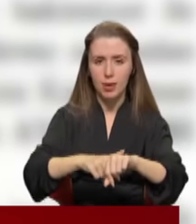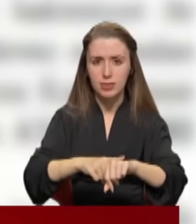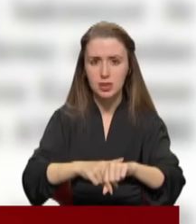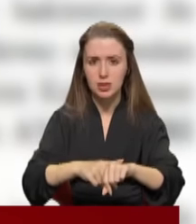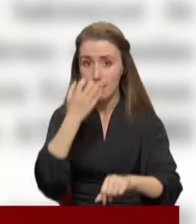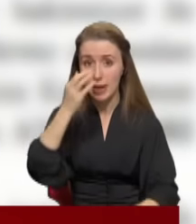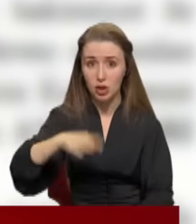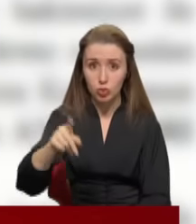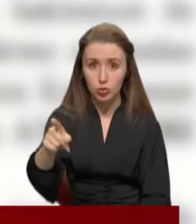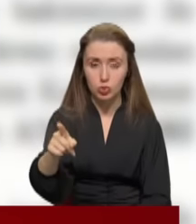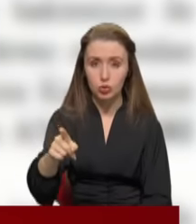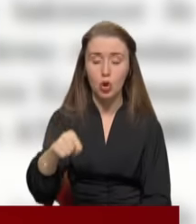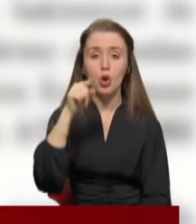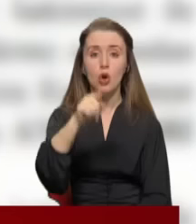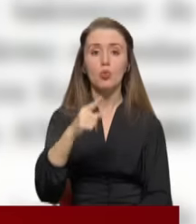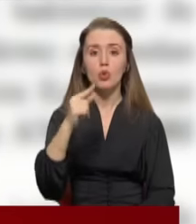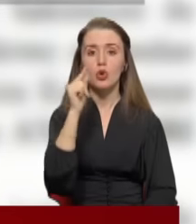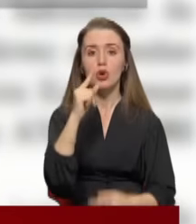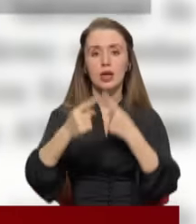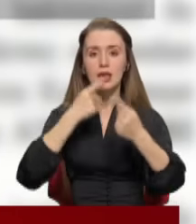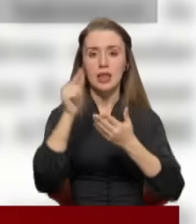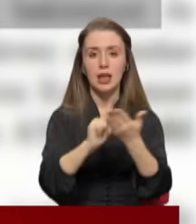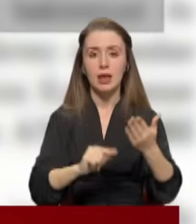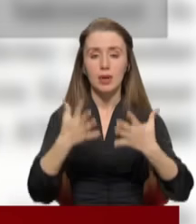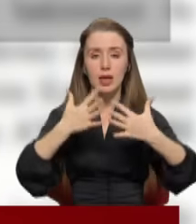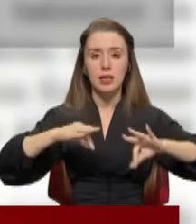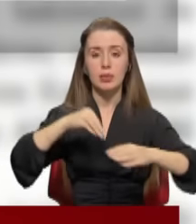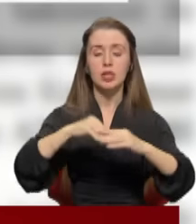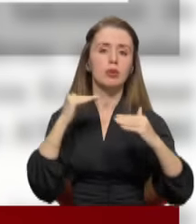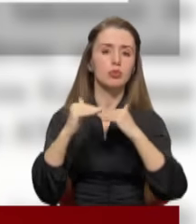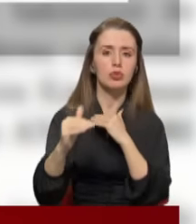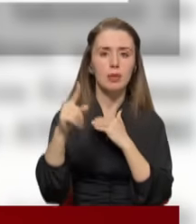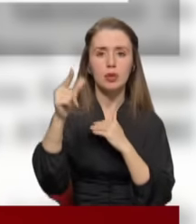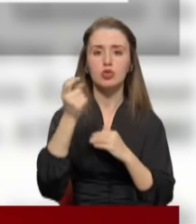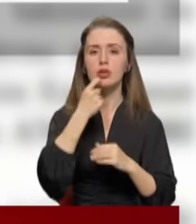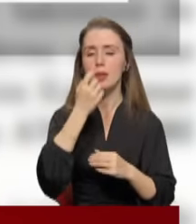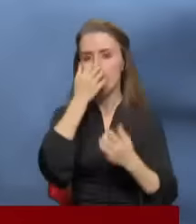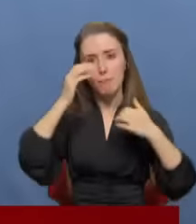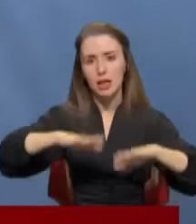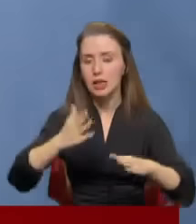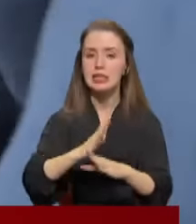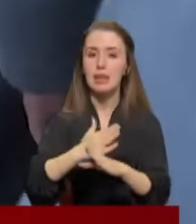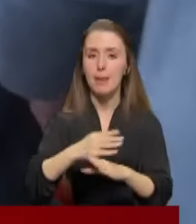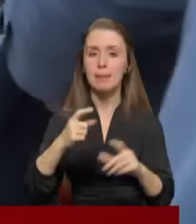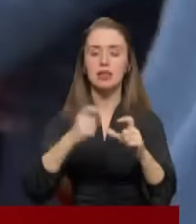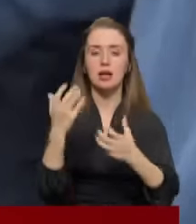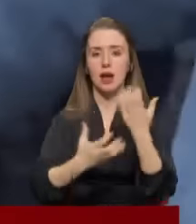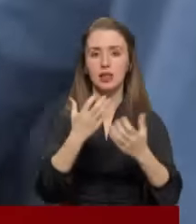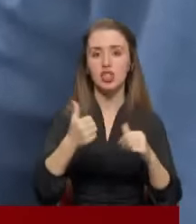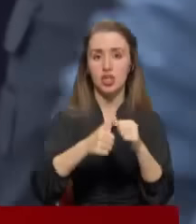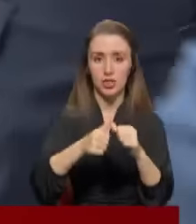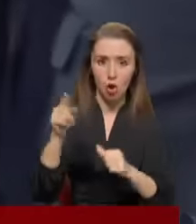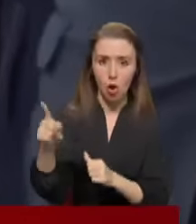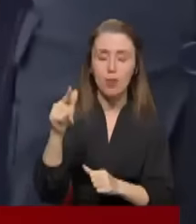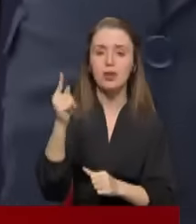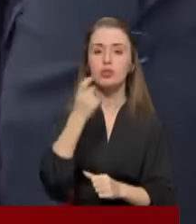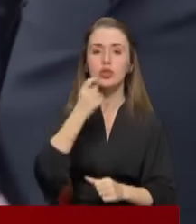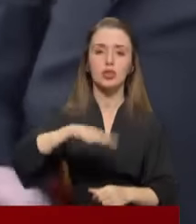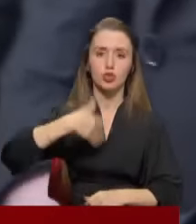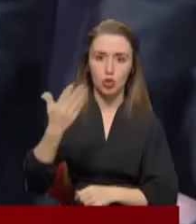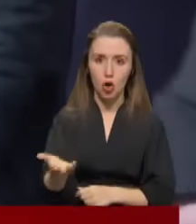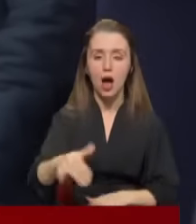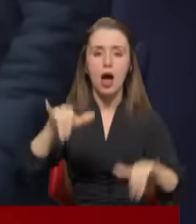gerçekten bekliyor musunuz? Sırf bu iddianameyi hazırlamak için kamuoyunu neden 1,5 yıl beklettiniz? Sinan Ateş'in eşi Ayşe Ateş 1,5 yıl